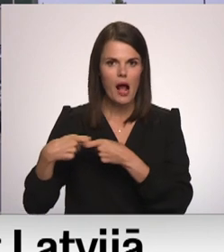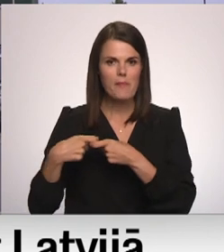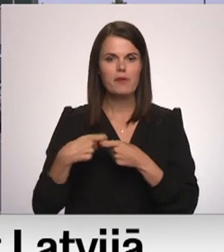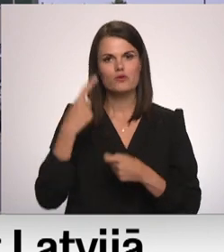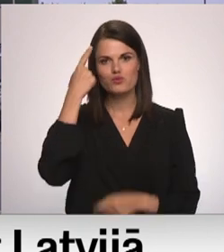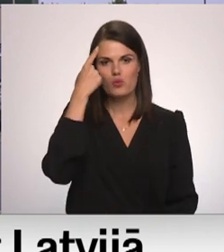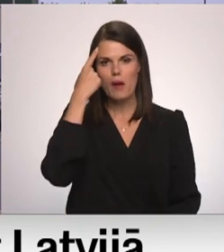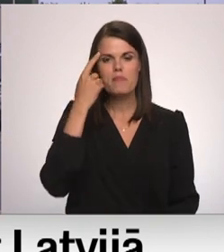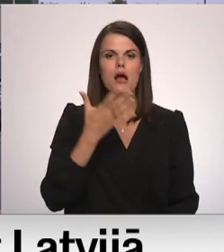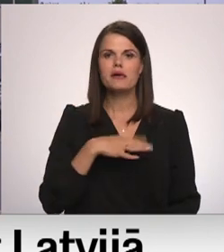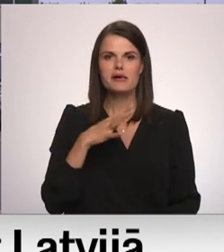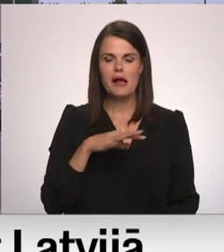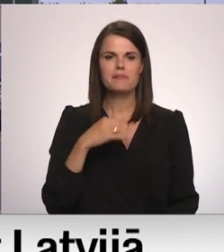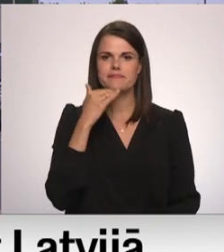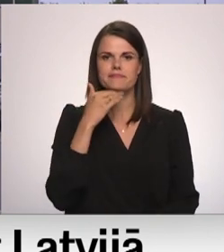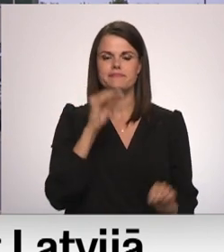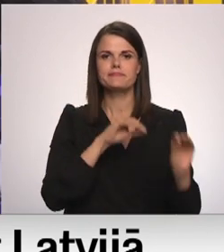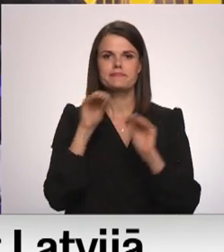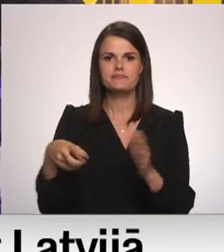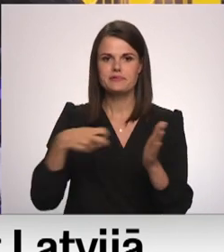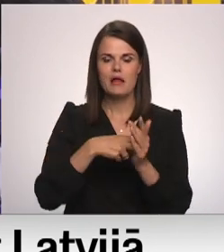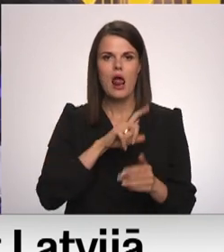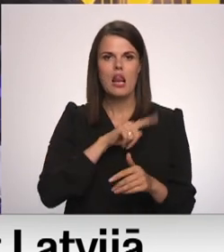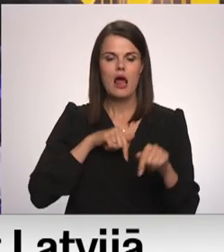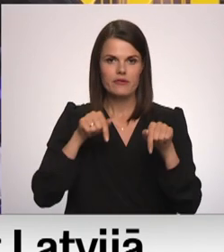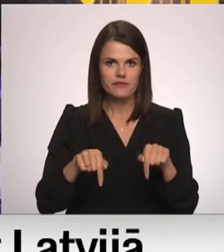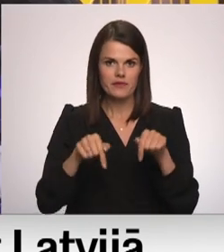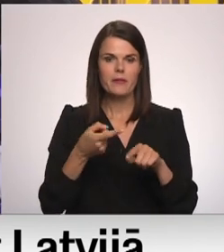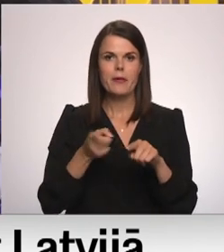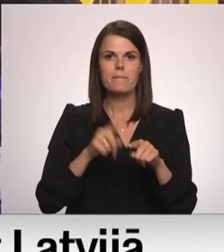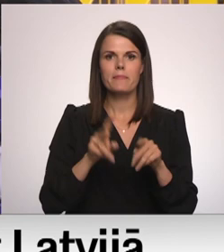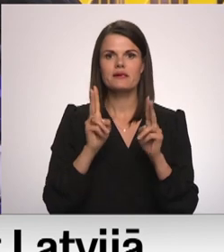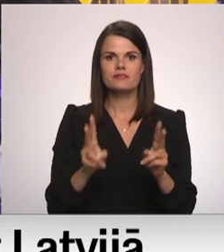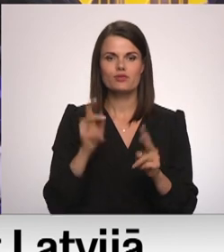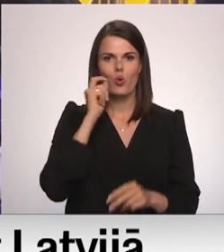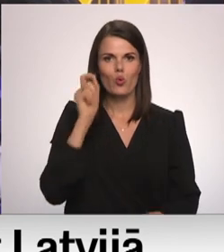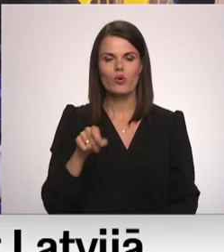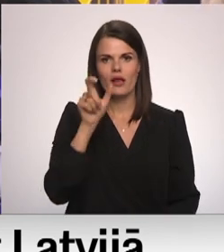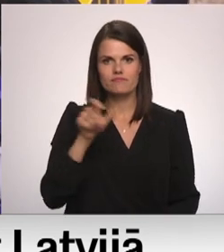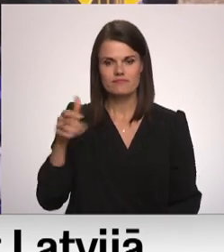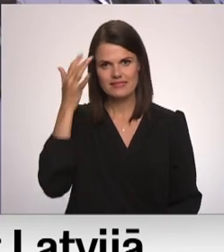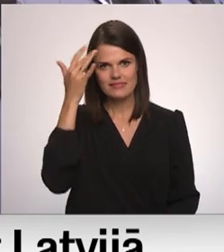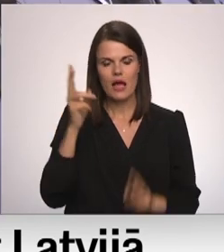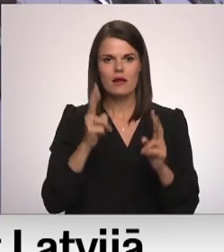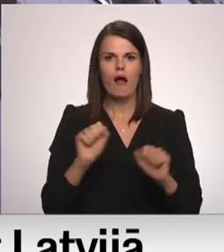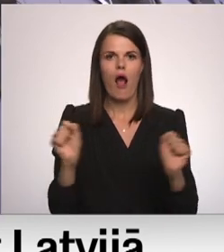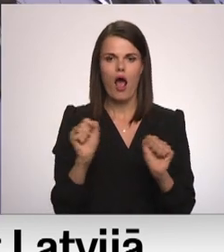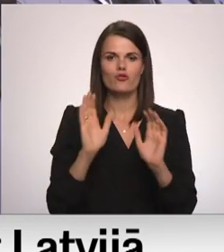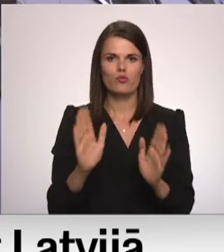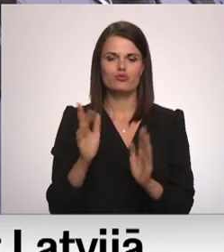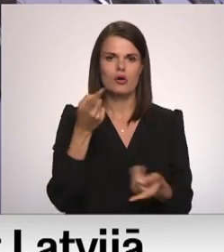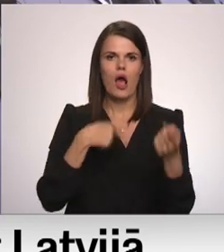tiem būtiskākajiem apstākļiem ir tas, kad Ukrainas civiliedzīvotāji cer pēc iespējas ātrāk